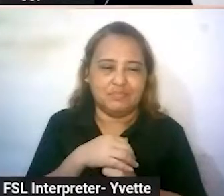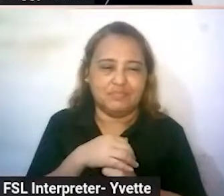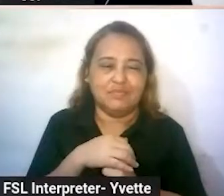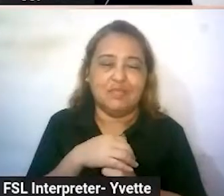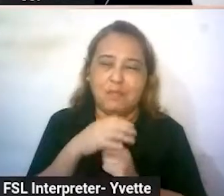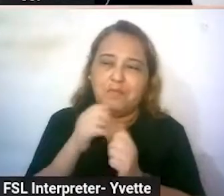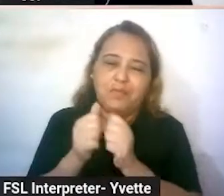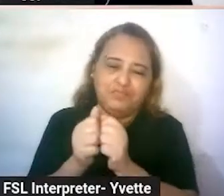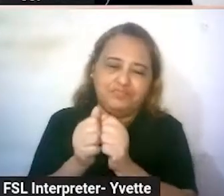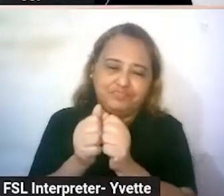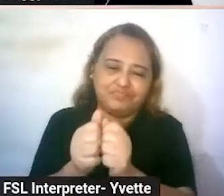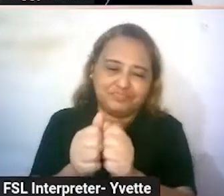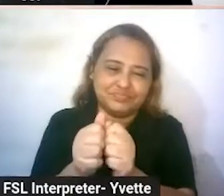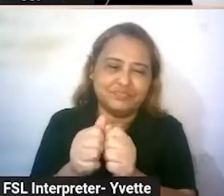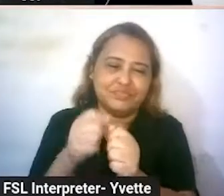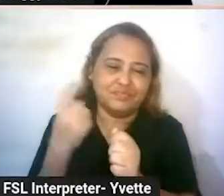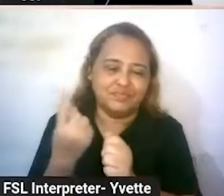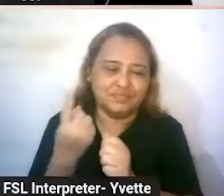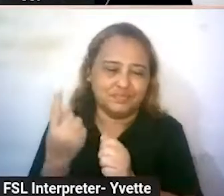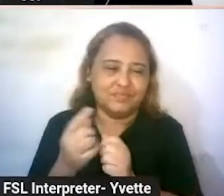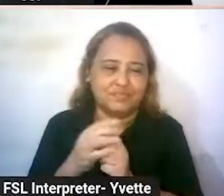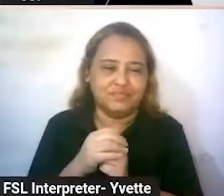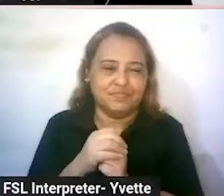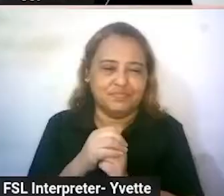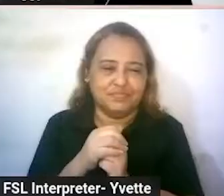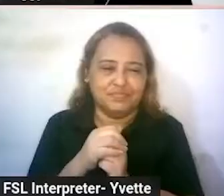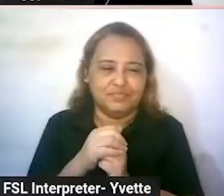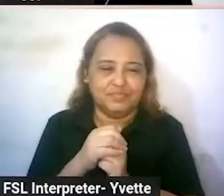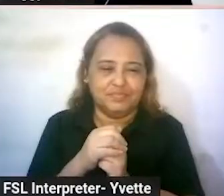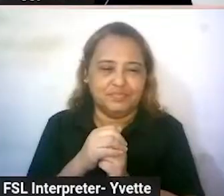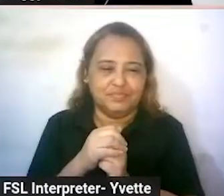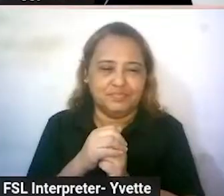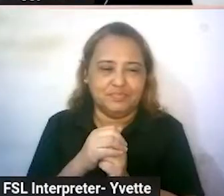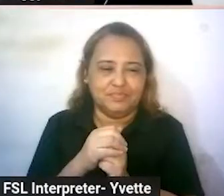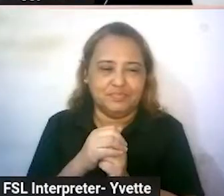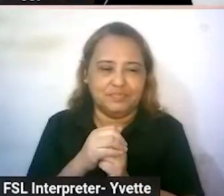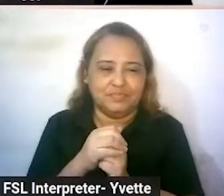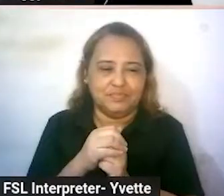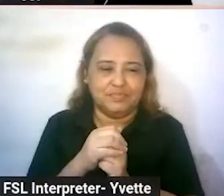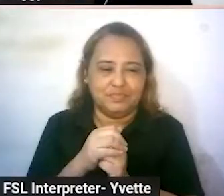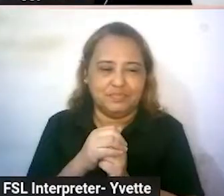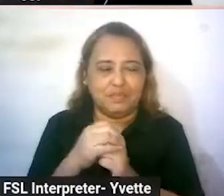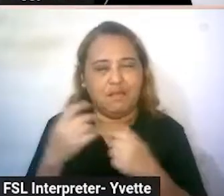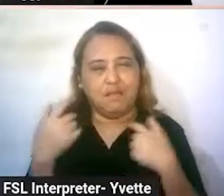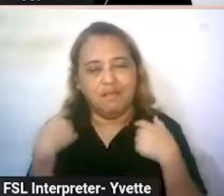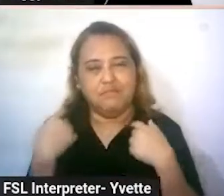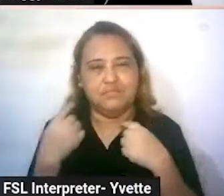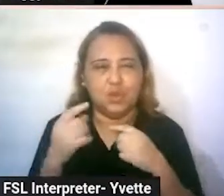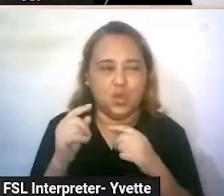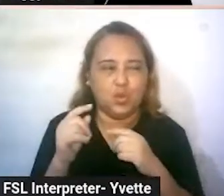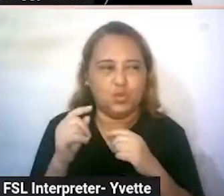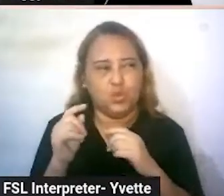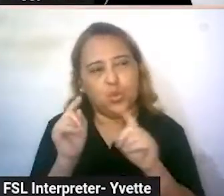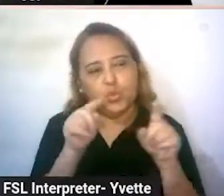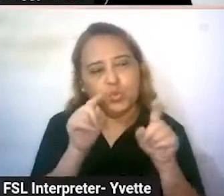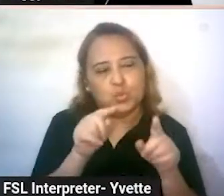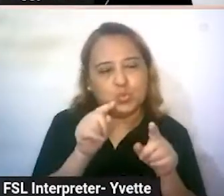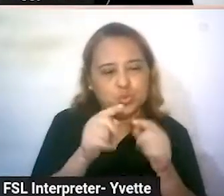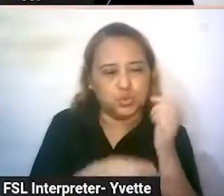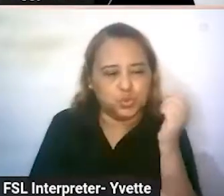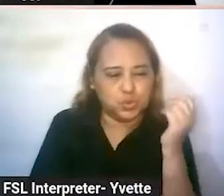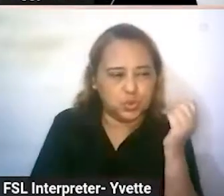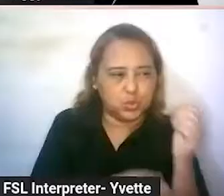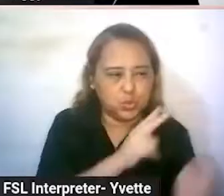ko. And then, when I was having my lab test sa hospital, and even my